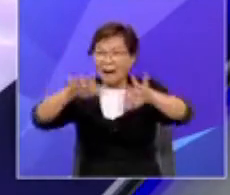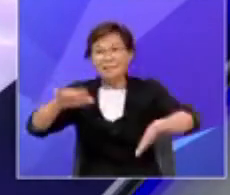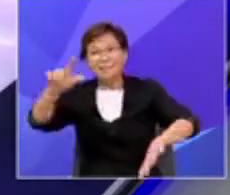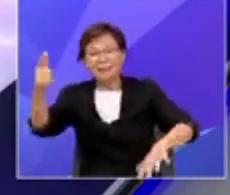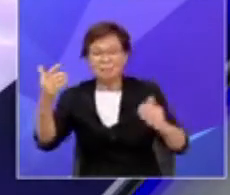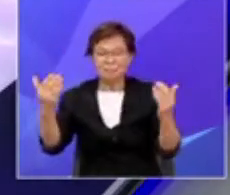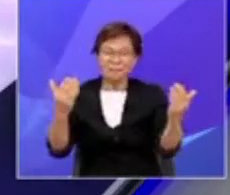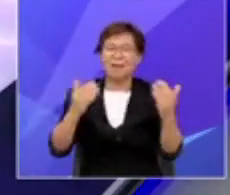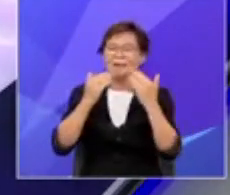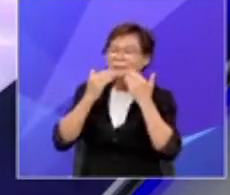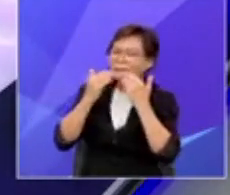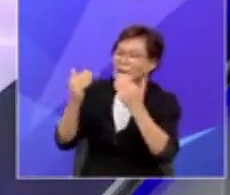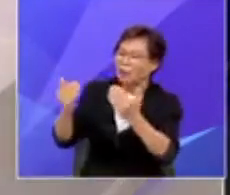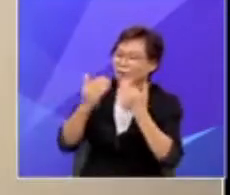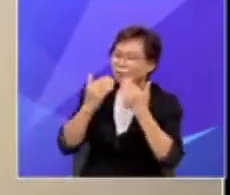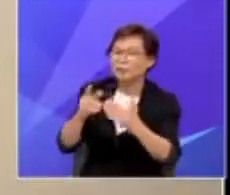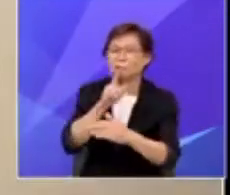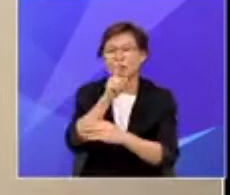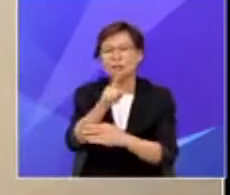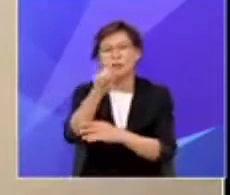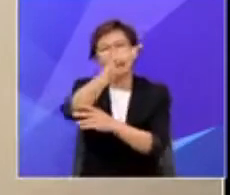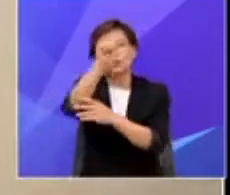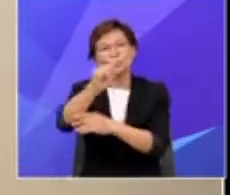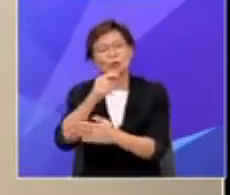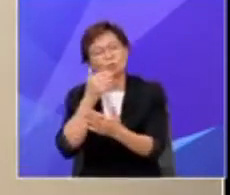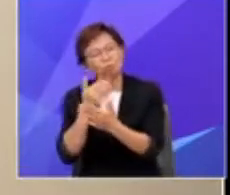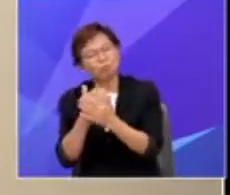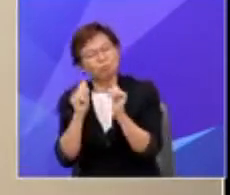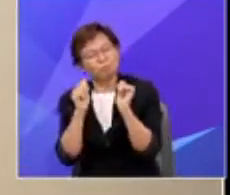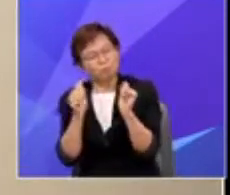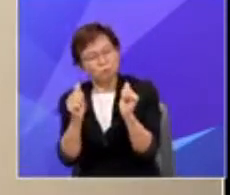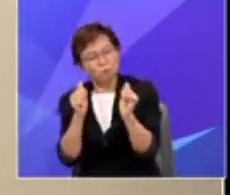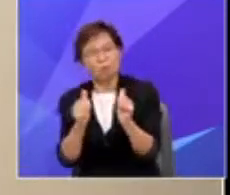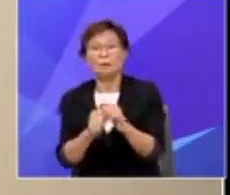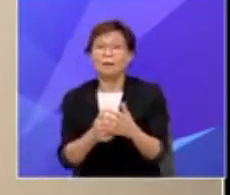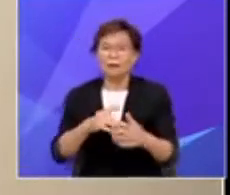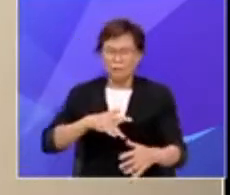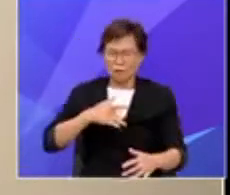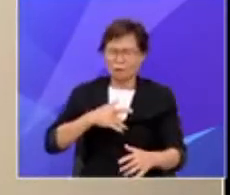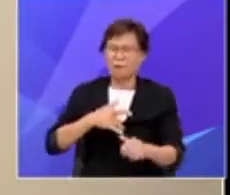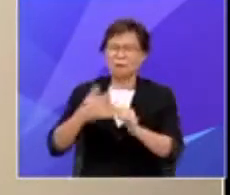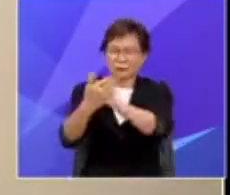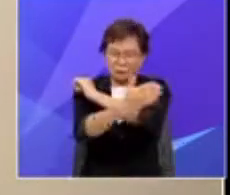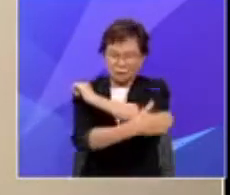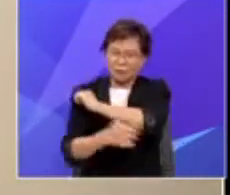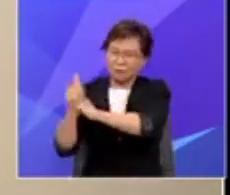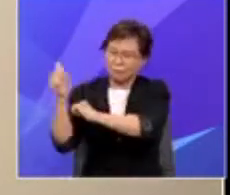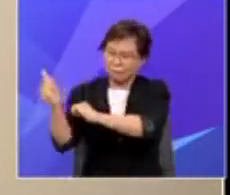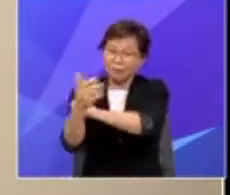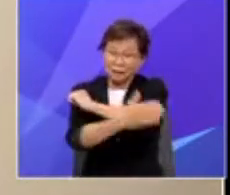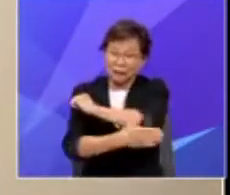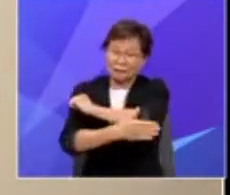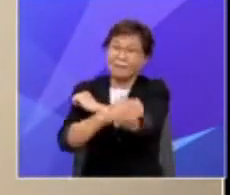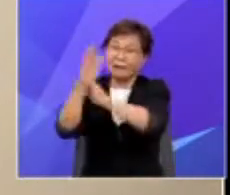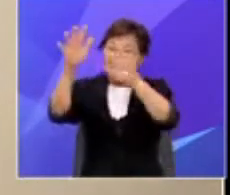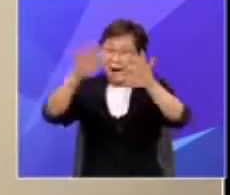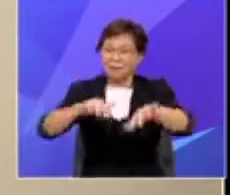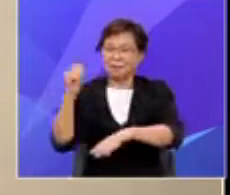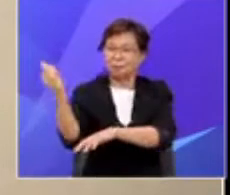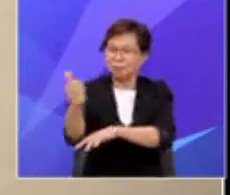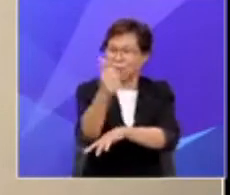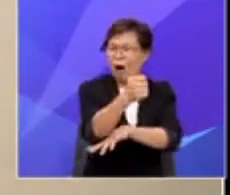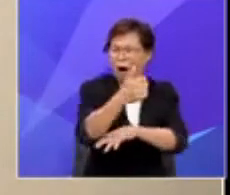cewek AC Ini sudah satu suara yang baik Sara setiap negara di Asean mempunyai keperluan sendiri